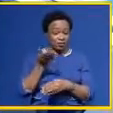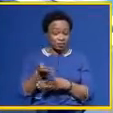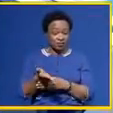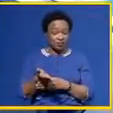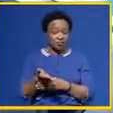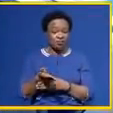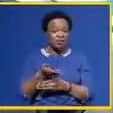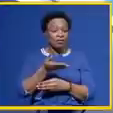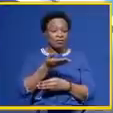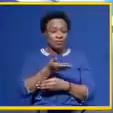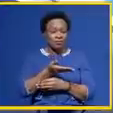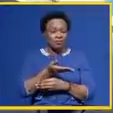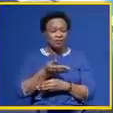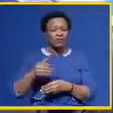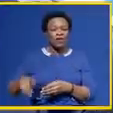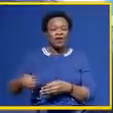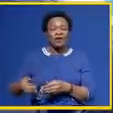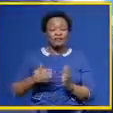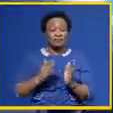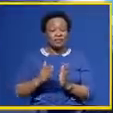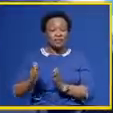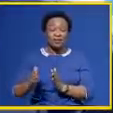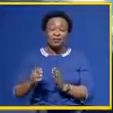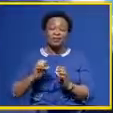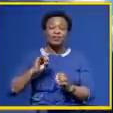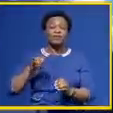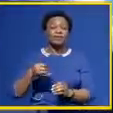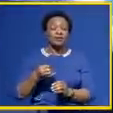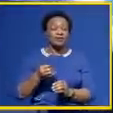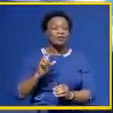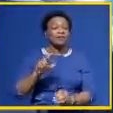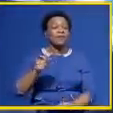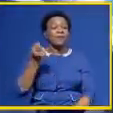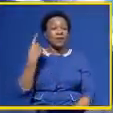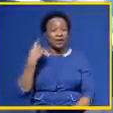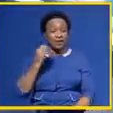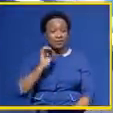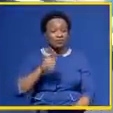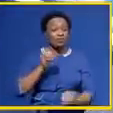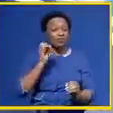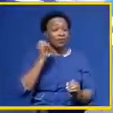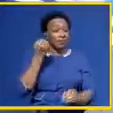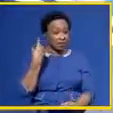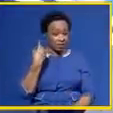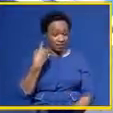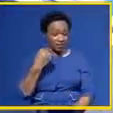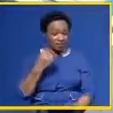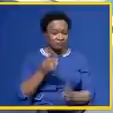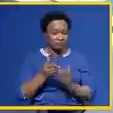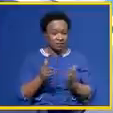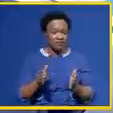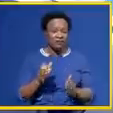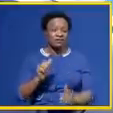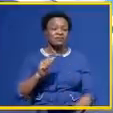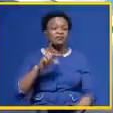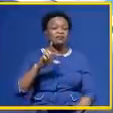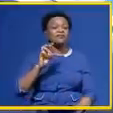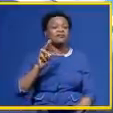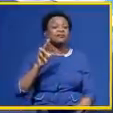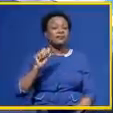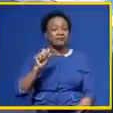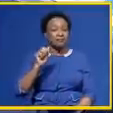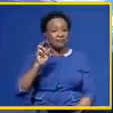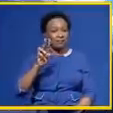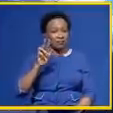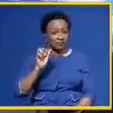huo, Mutambule alikuwa afisa mipango wa jiji la Mbeya mkoani Mbeya na anachukua nafasi ya Alvera Ndabagoye atakayepangiwa